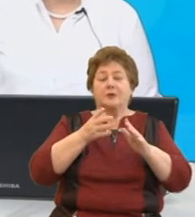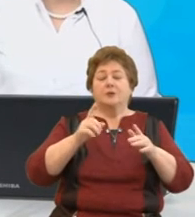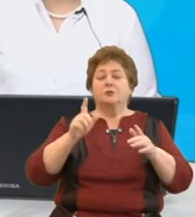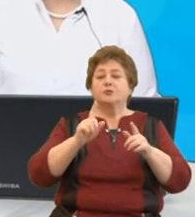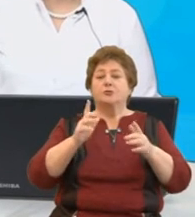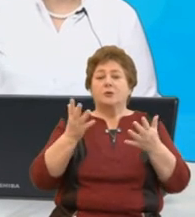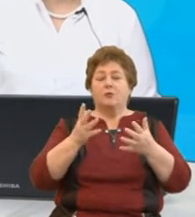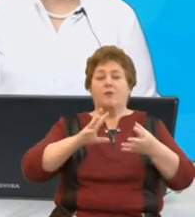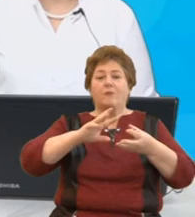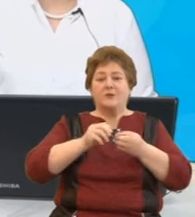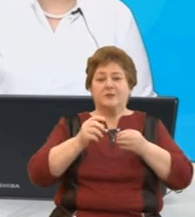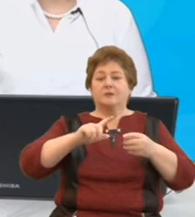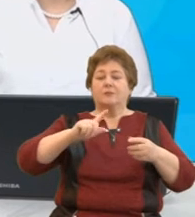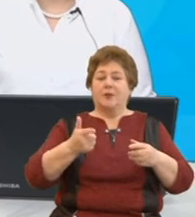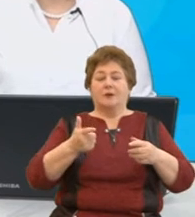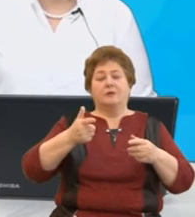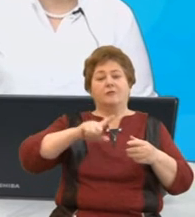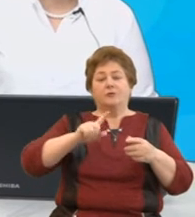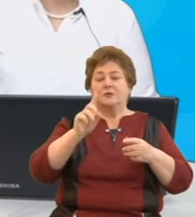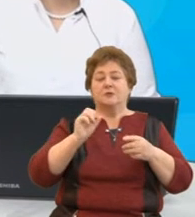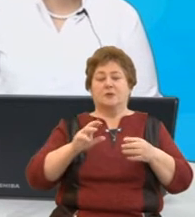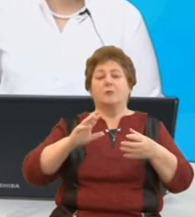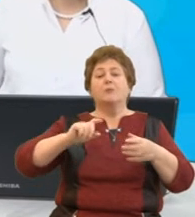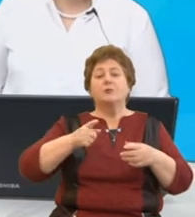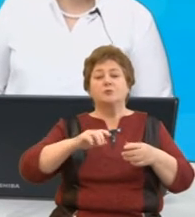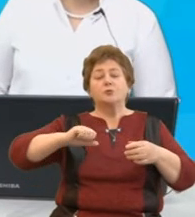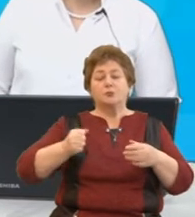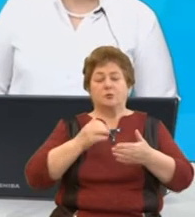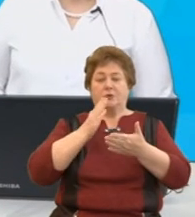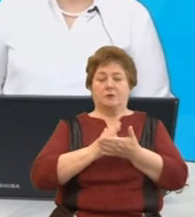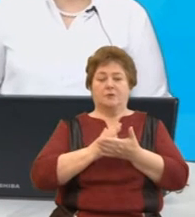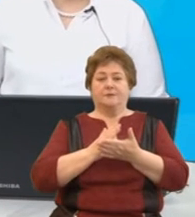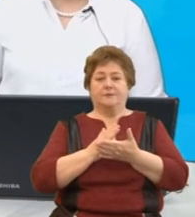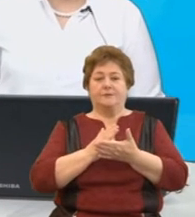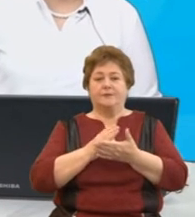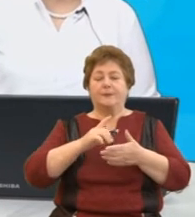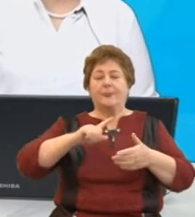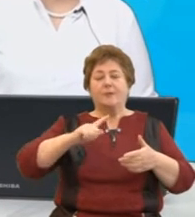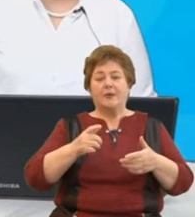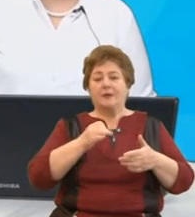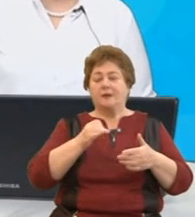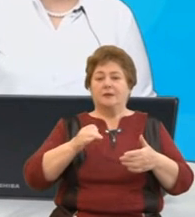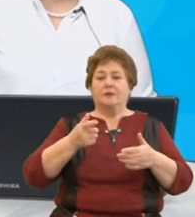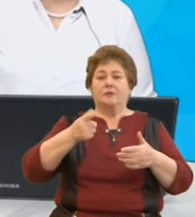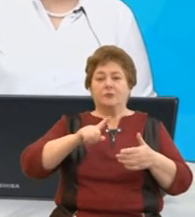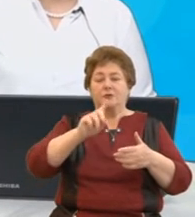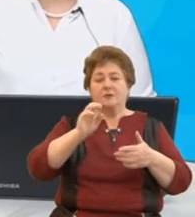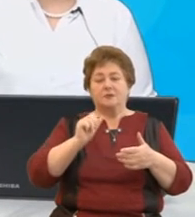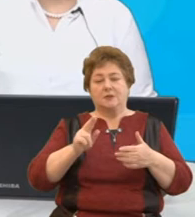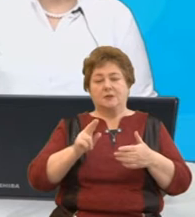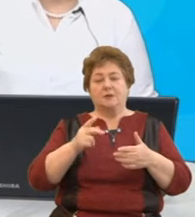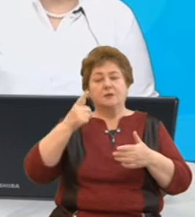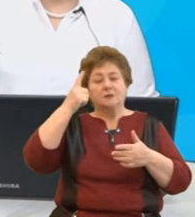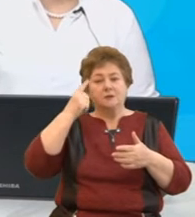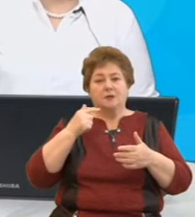мягким знать почему они дружат вместе мягкие и твердые знаки мы